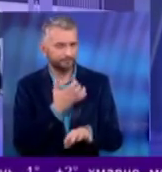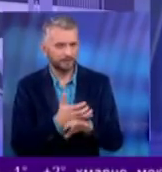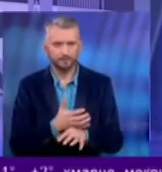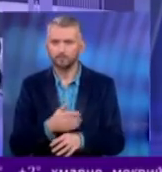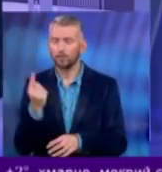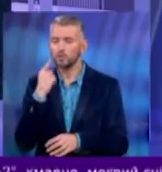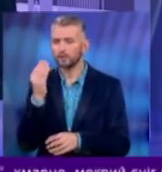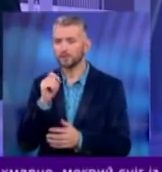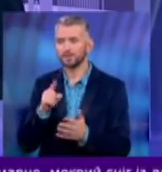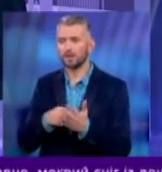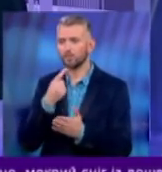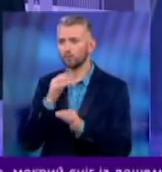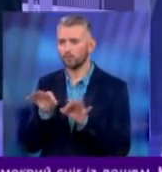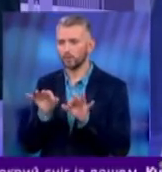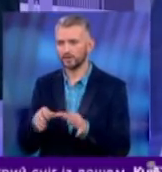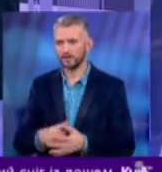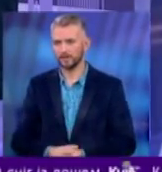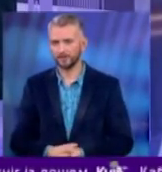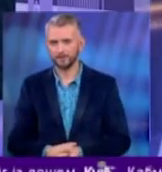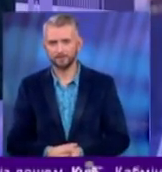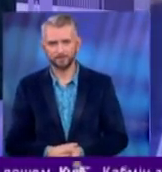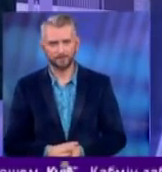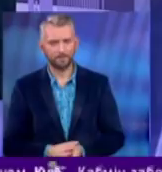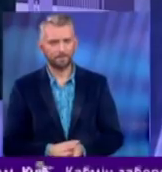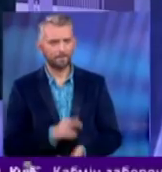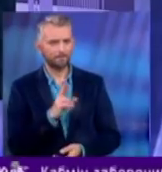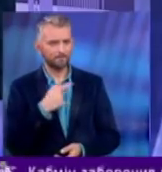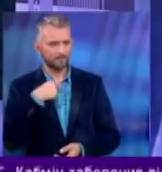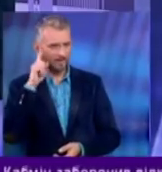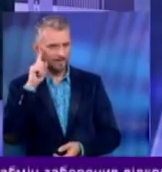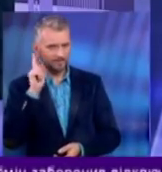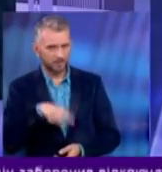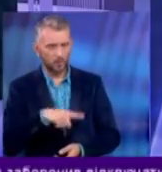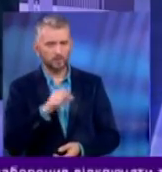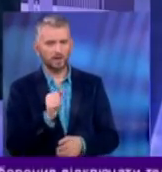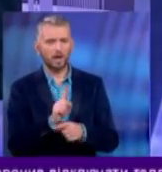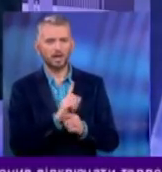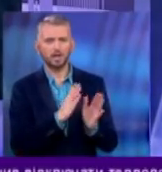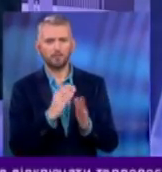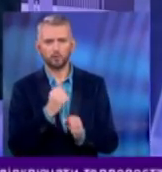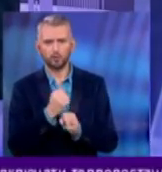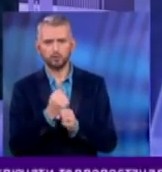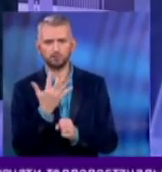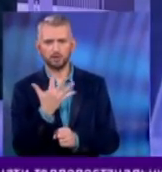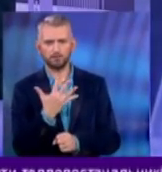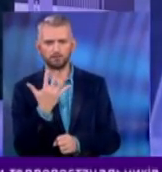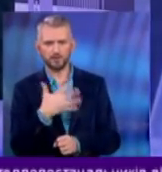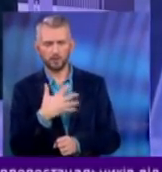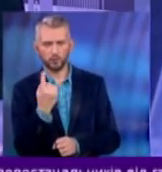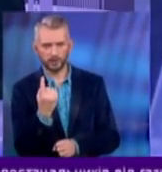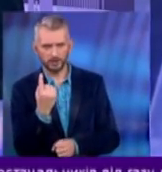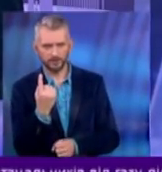Зараз спробуємо роз'яснити, прошу. Ну, наскільки я знаю, за регламентом роботи 15.51,